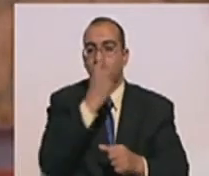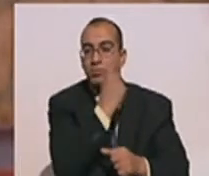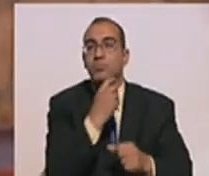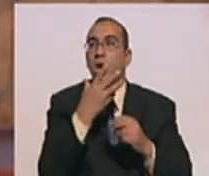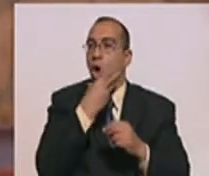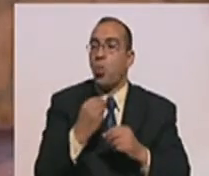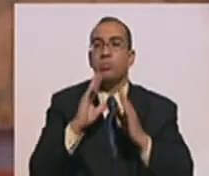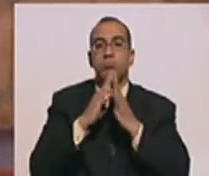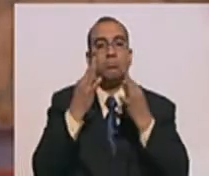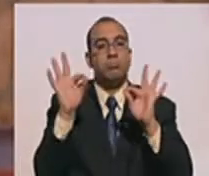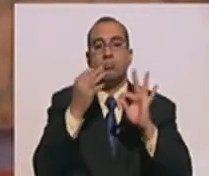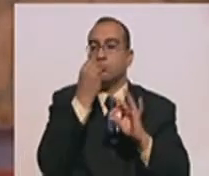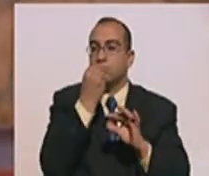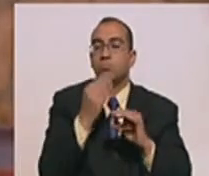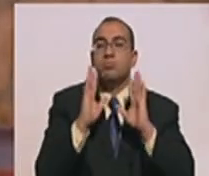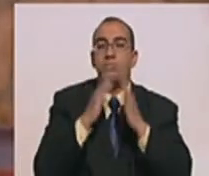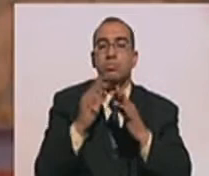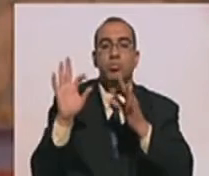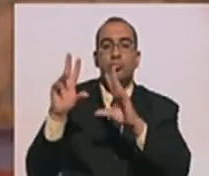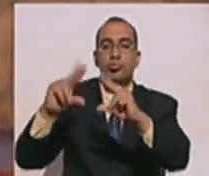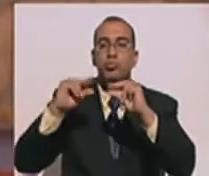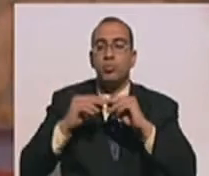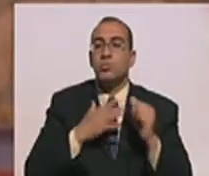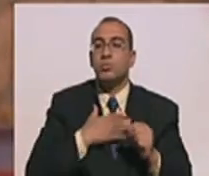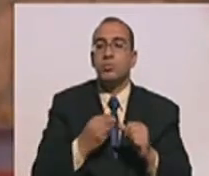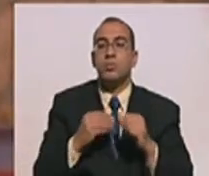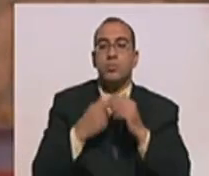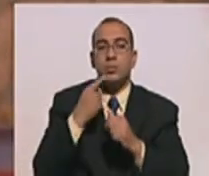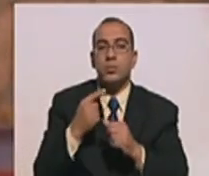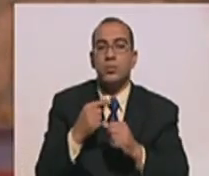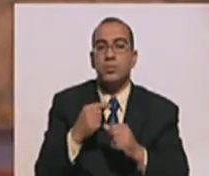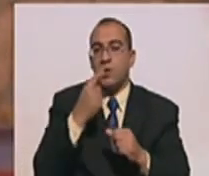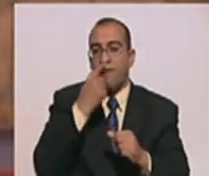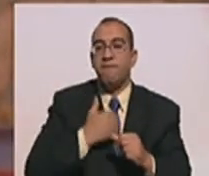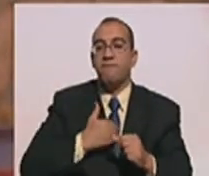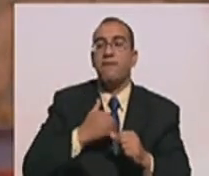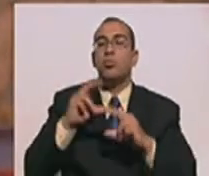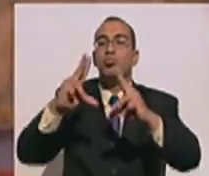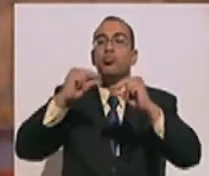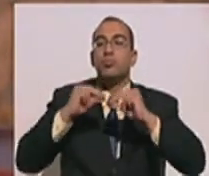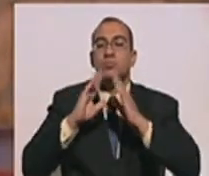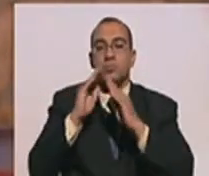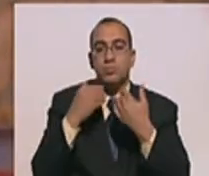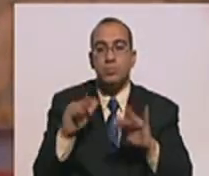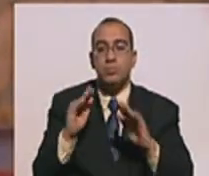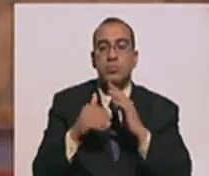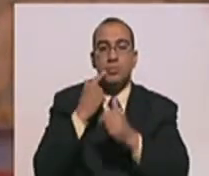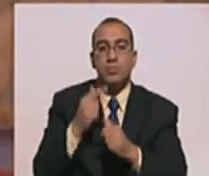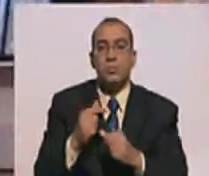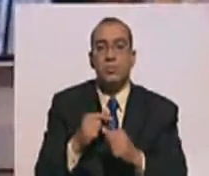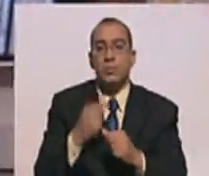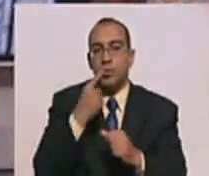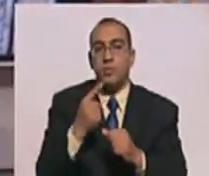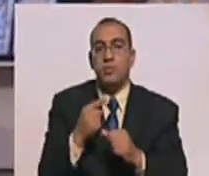ويبقى شكله جميل وريحته حلوة. صحيح. صحيح. زي ما أنت بتحب. ليه بقى؟ لأن لها نفس إنسانية كما لك نفس إنسانية. تكاد